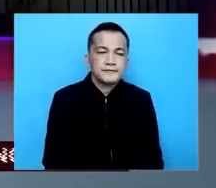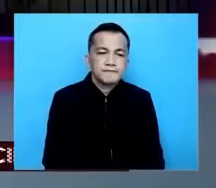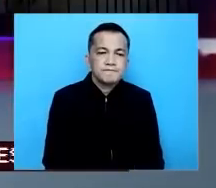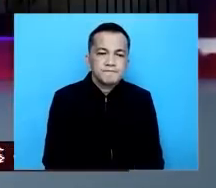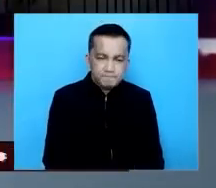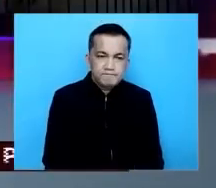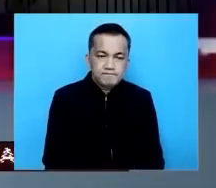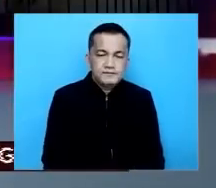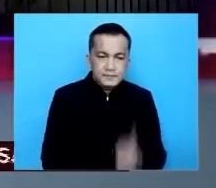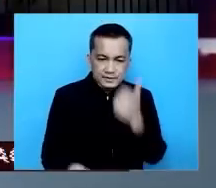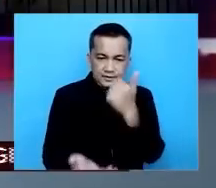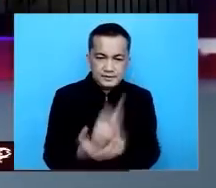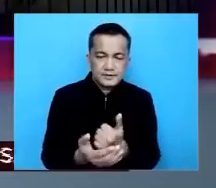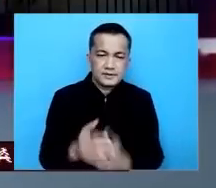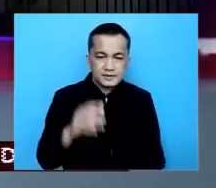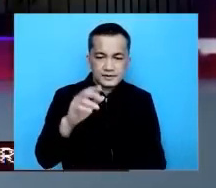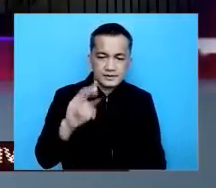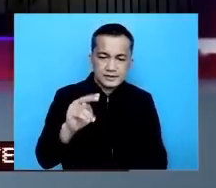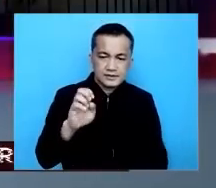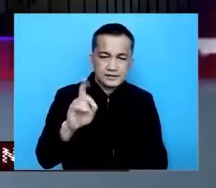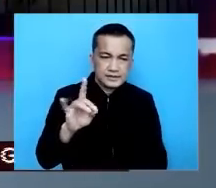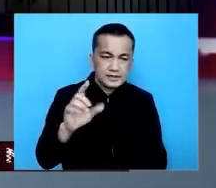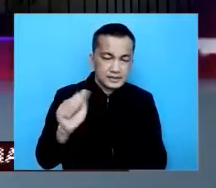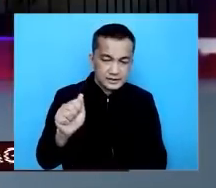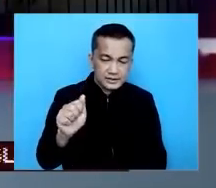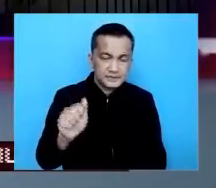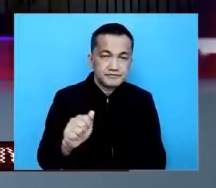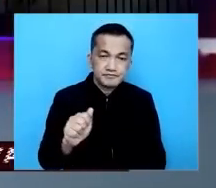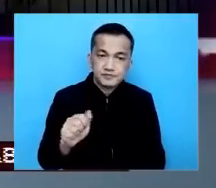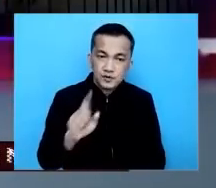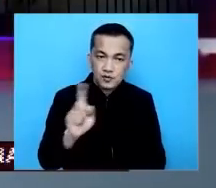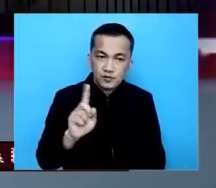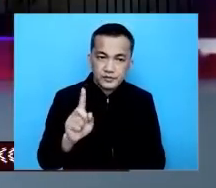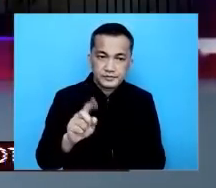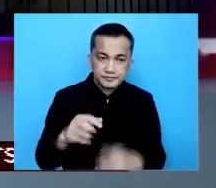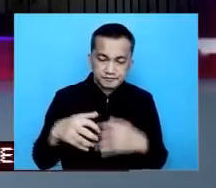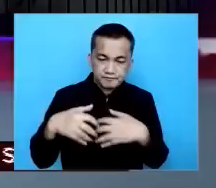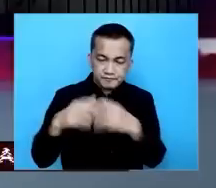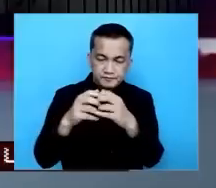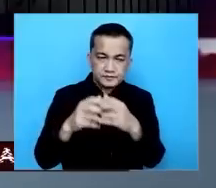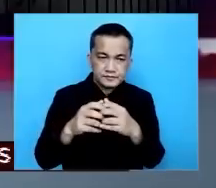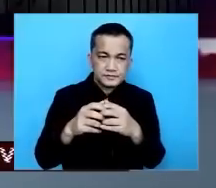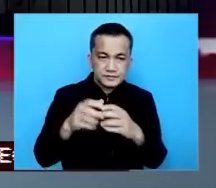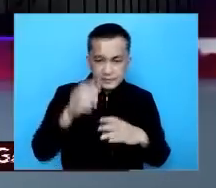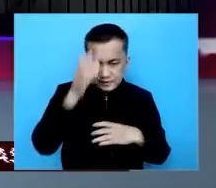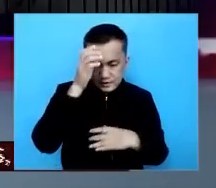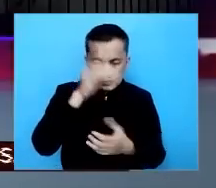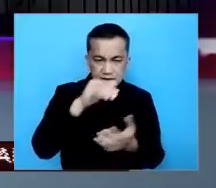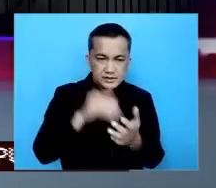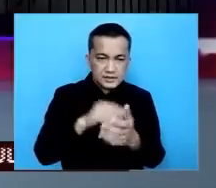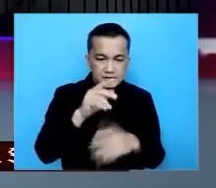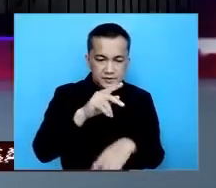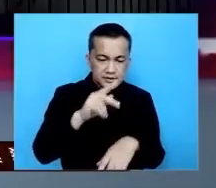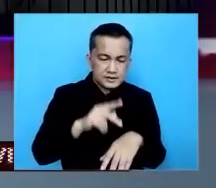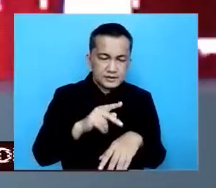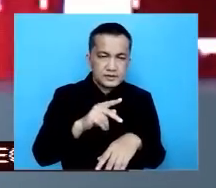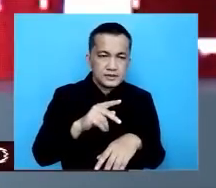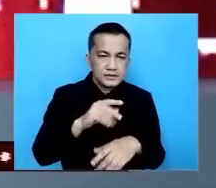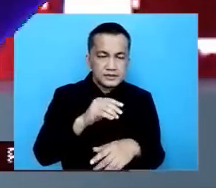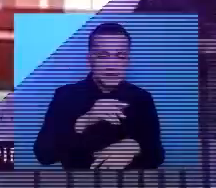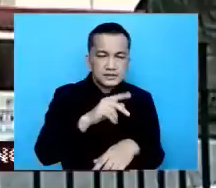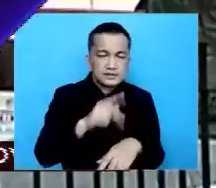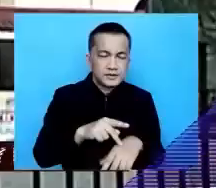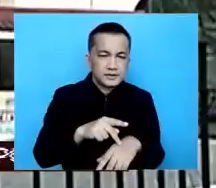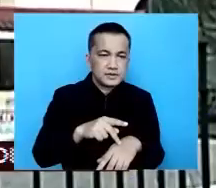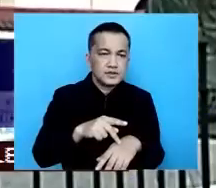Inaprubahan na ng National Economic and Development Authority o NEDA ang pagpapatayo ng isang cancer center sa Philippine General Hospital sa Maynila.